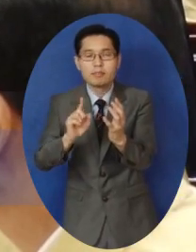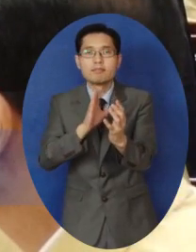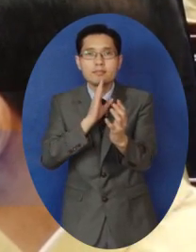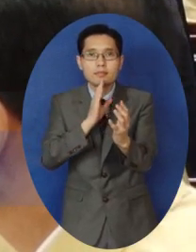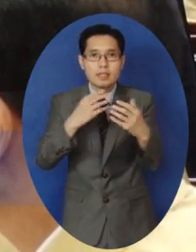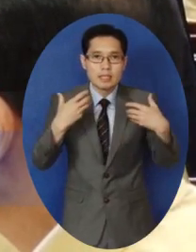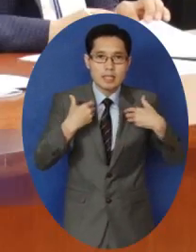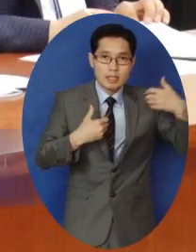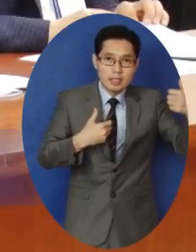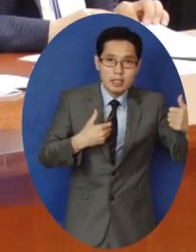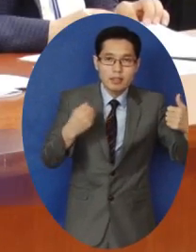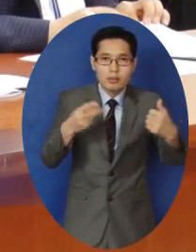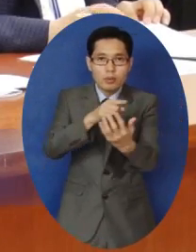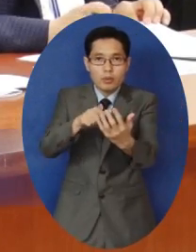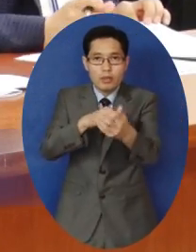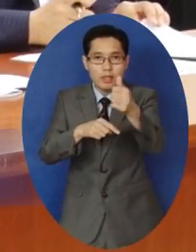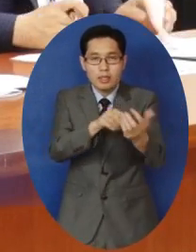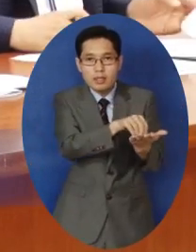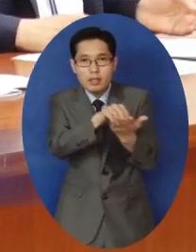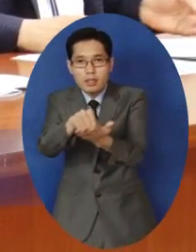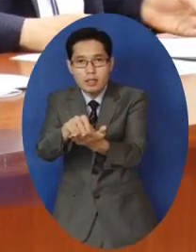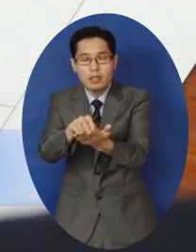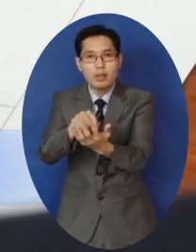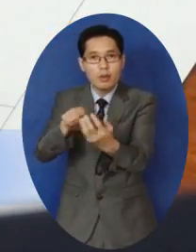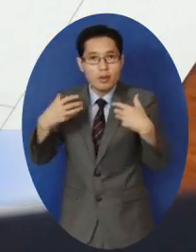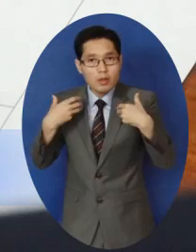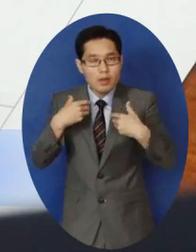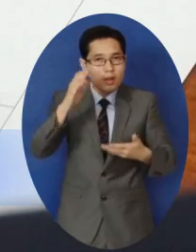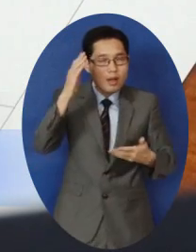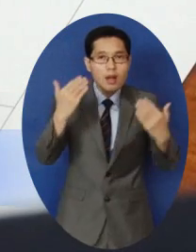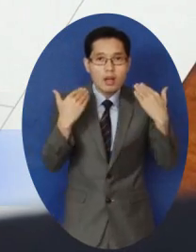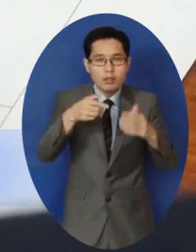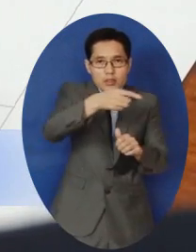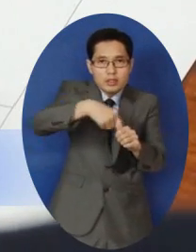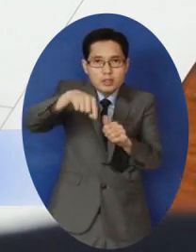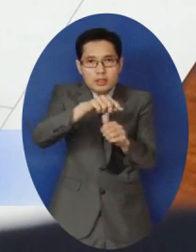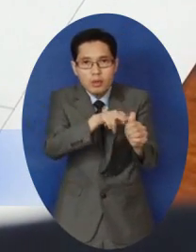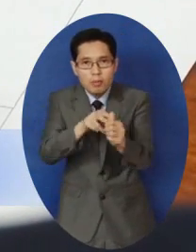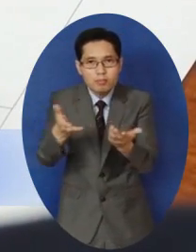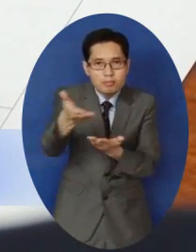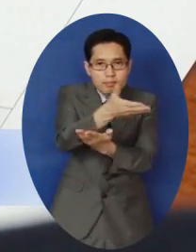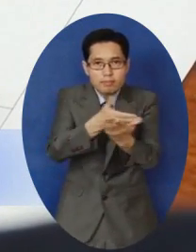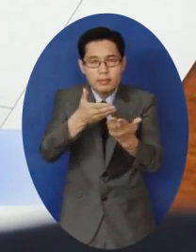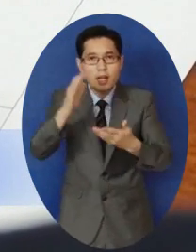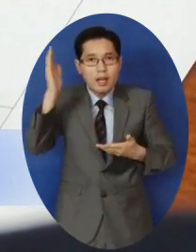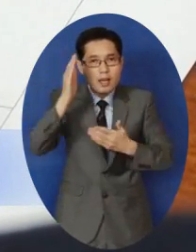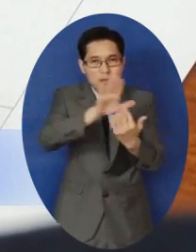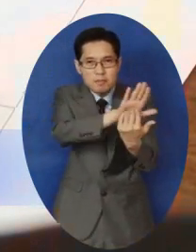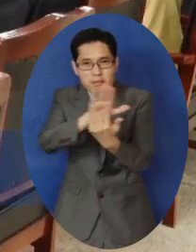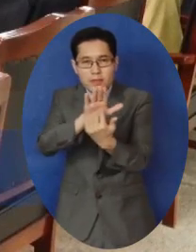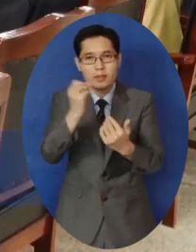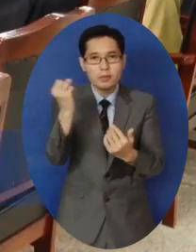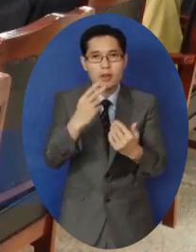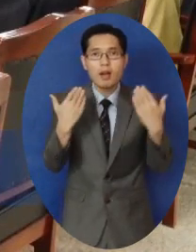간부와 교육지원청 교육장이 참석해 교육청과 학교 현장의 일일 상황과 정보를 공유하고 학생 메르스